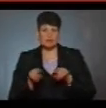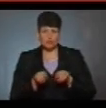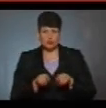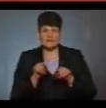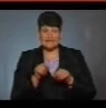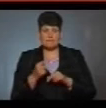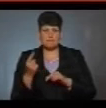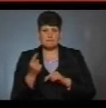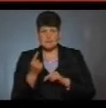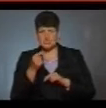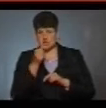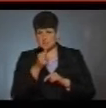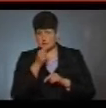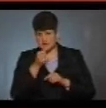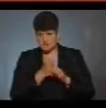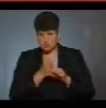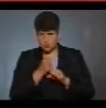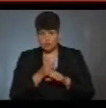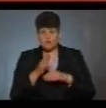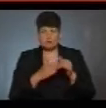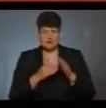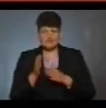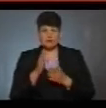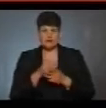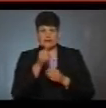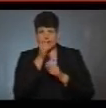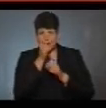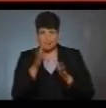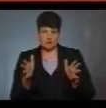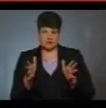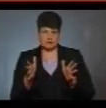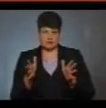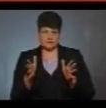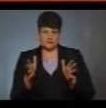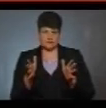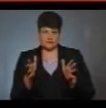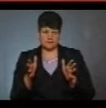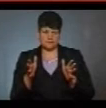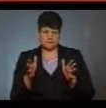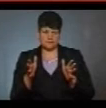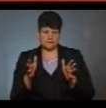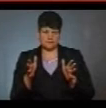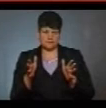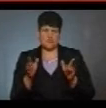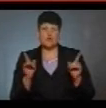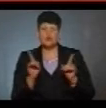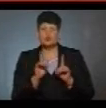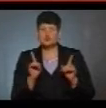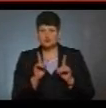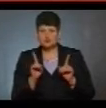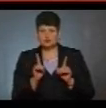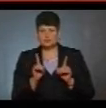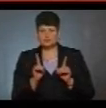в перший місяць роботи практично є неможливими. Щодо репрезентабельності